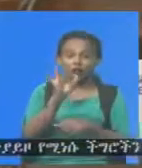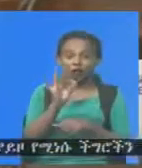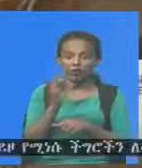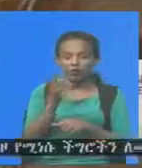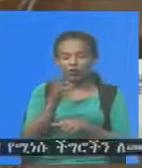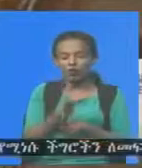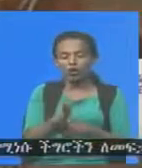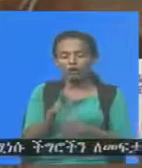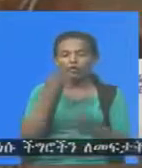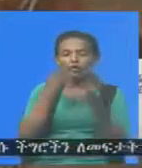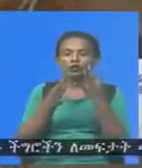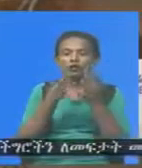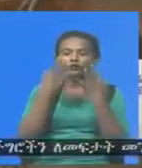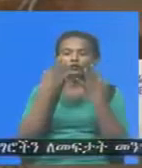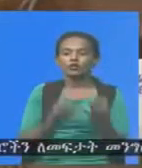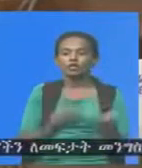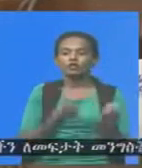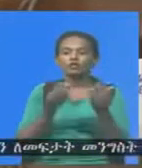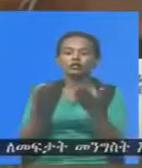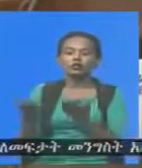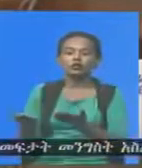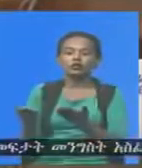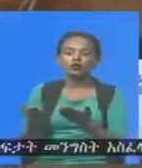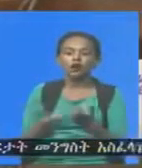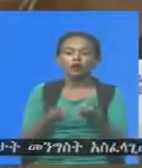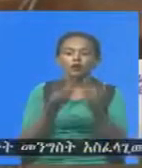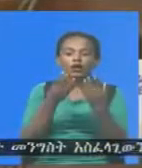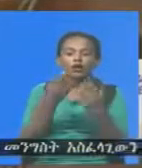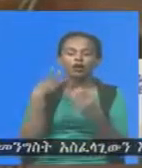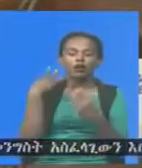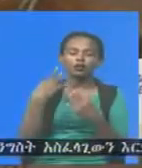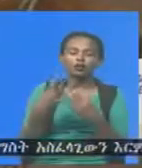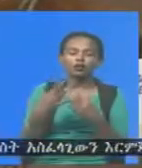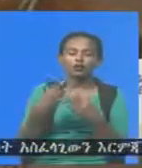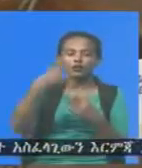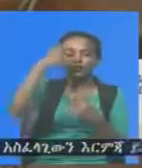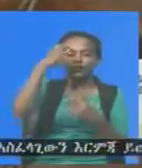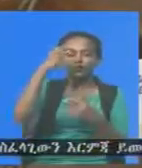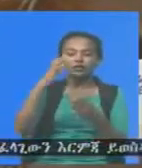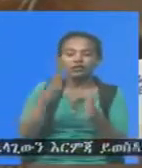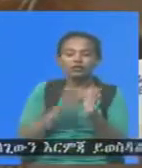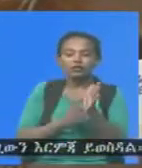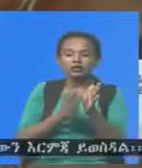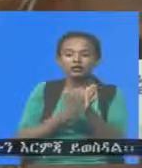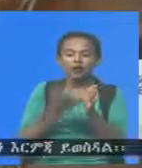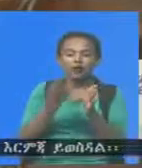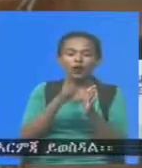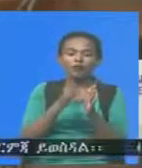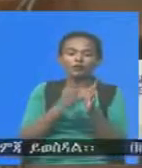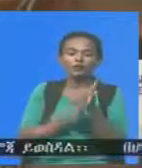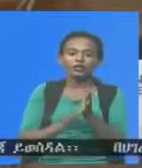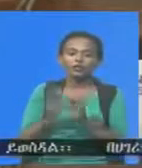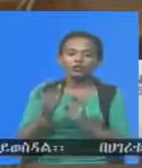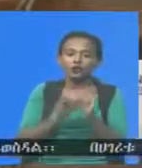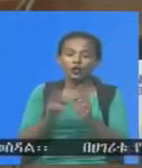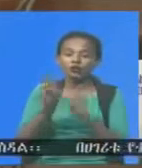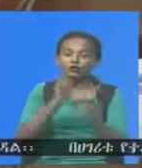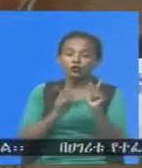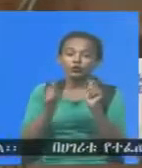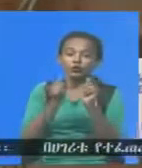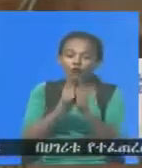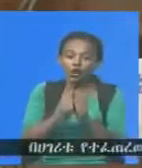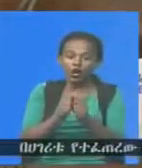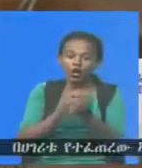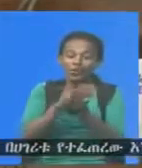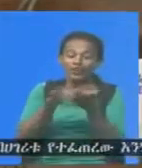ወይም የፍርድ ውሳኔ የተሰጠባቸው በርካታ ግለሰቦች በመንግስት ይቅርታ ወይም ምህረት ተደርጎላቸው ከህብረተሰቡ ጋር